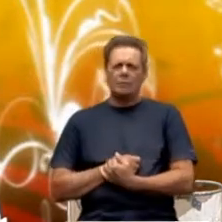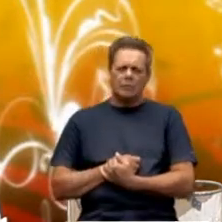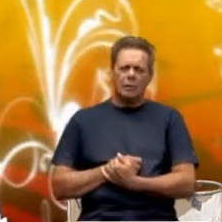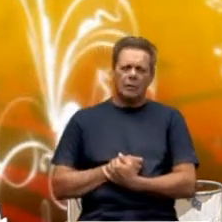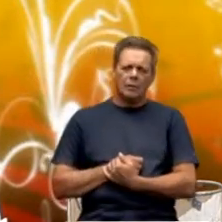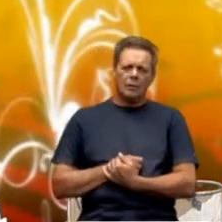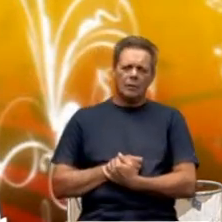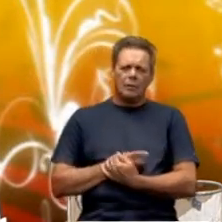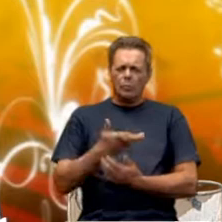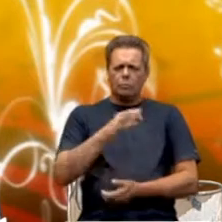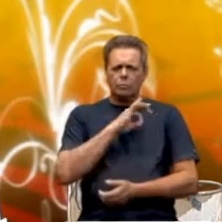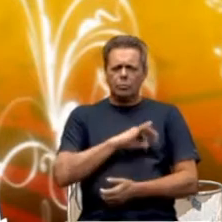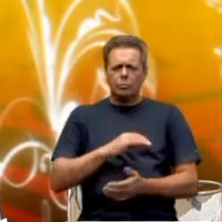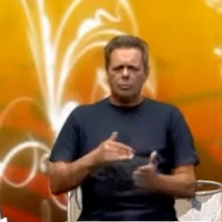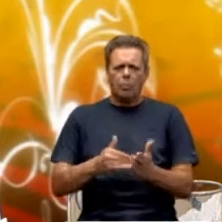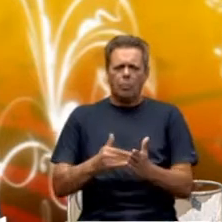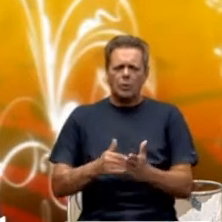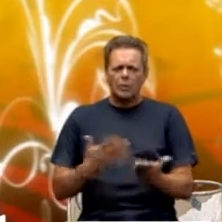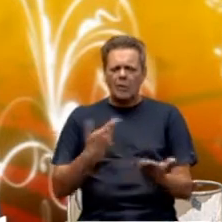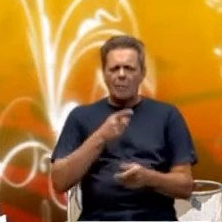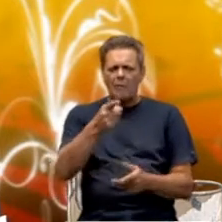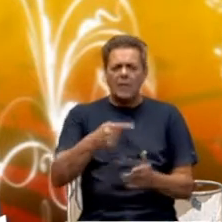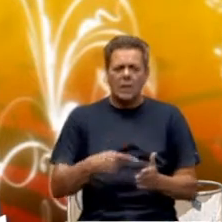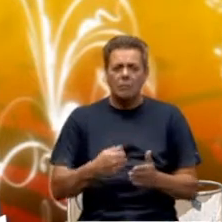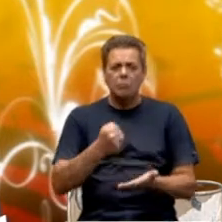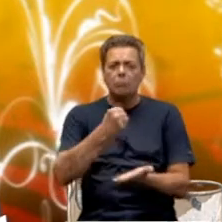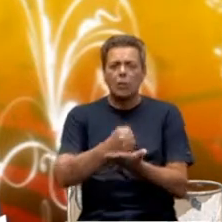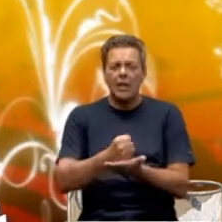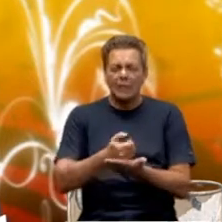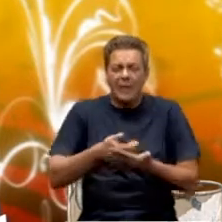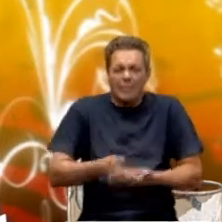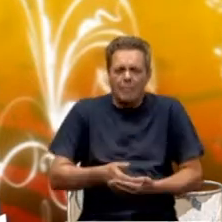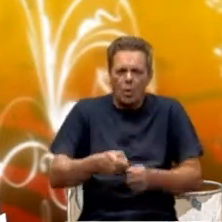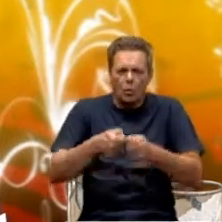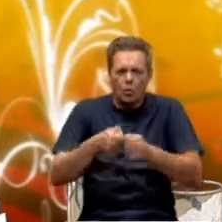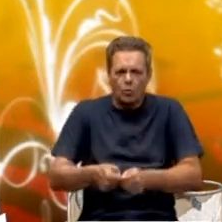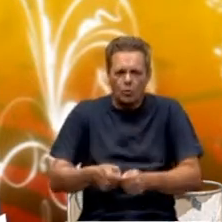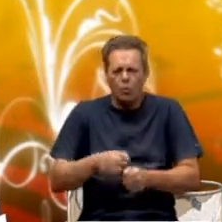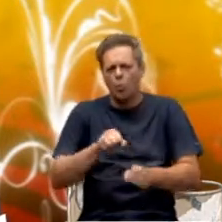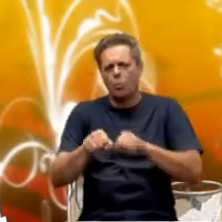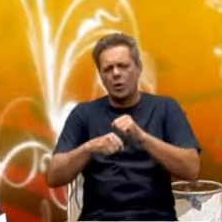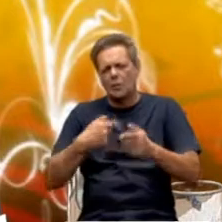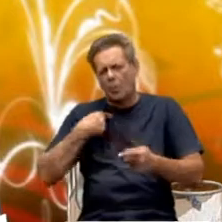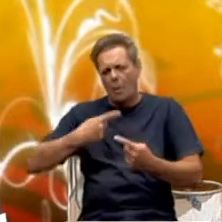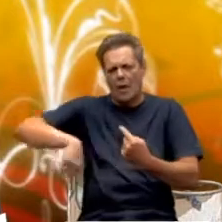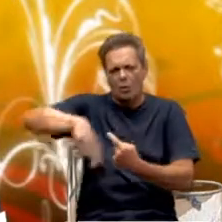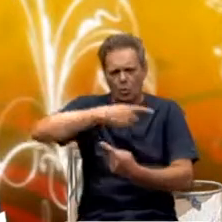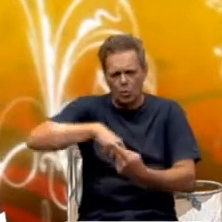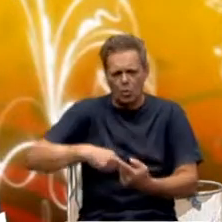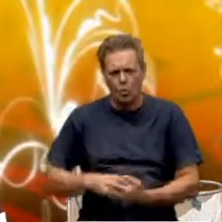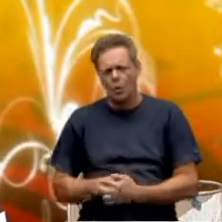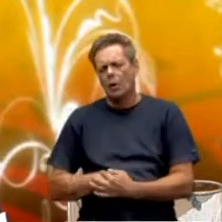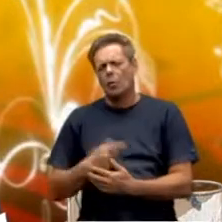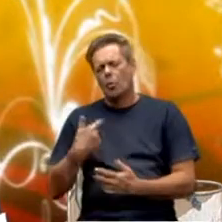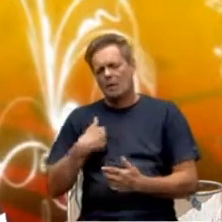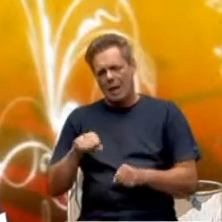i lobiranje je nužno potrebno da bi vi postavili temelje u društvu, u politikama koje nas okružuju, koje s nama upravljaju i